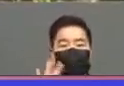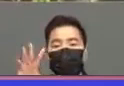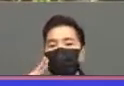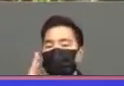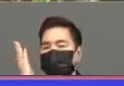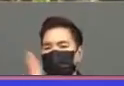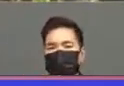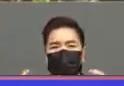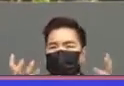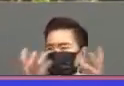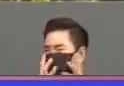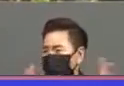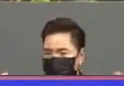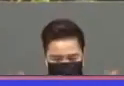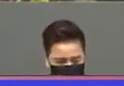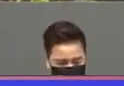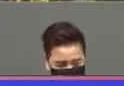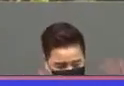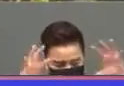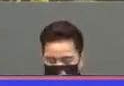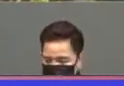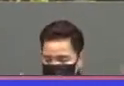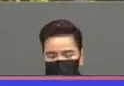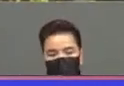7,600 กว่าตันสร้างมูลค่าการส่งออกกว่า